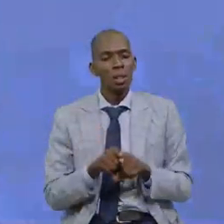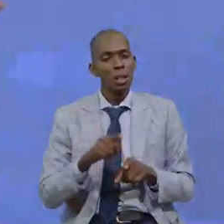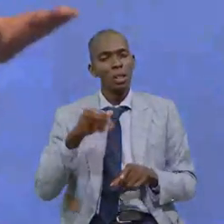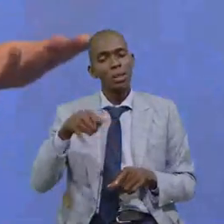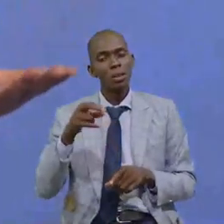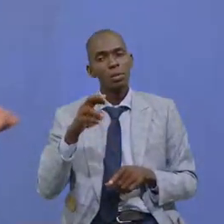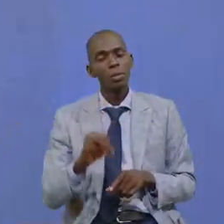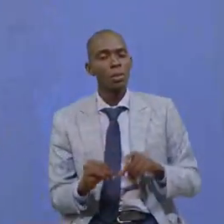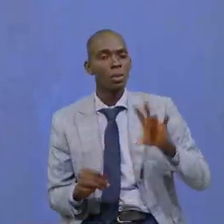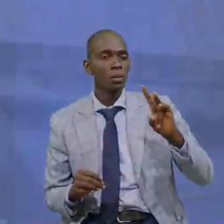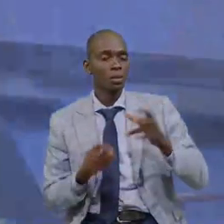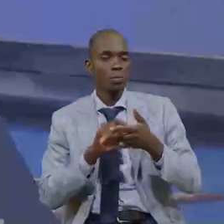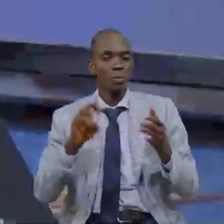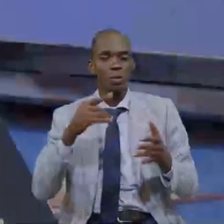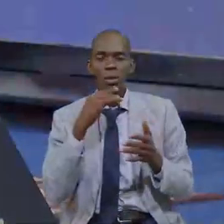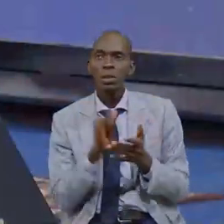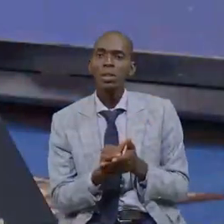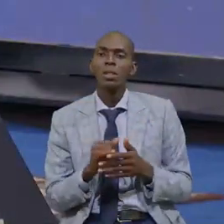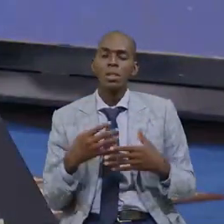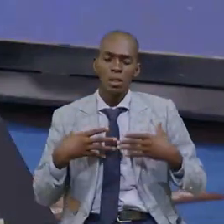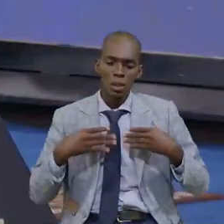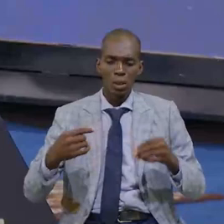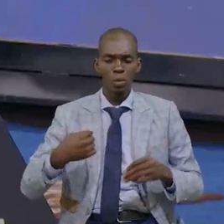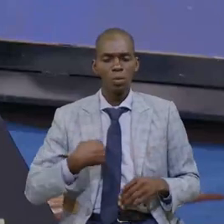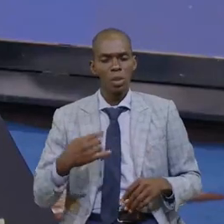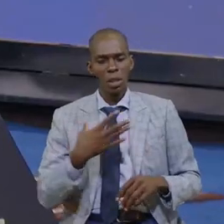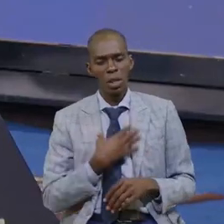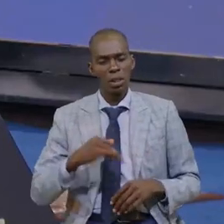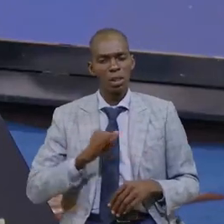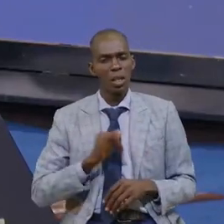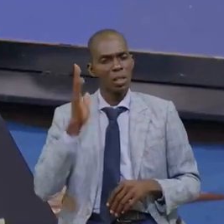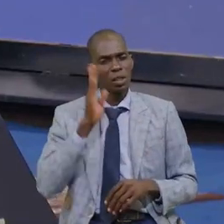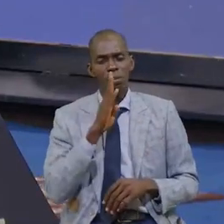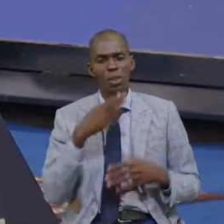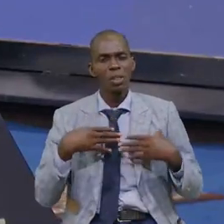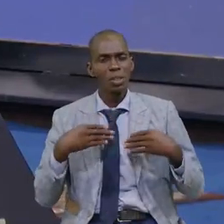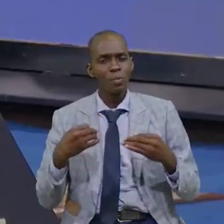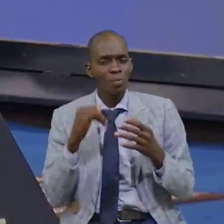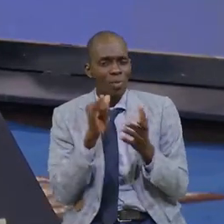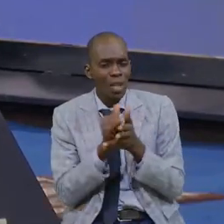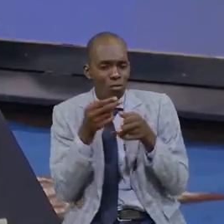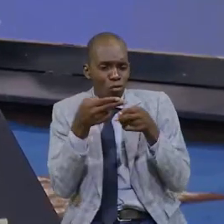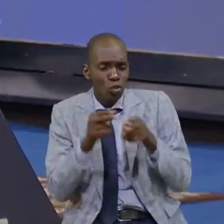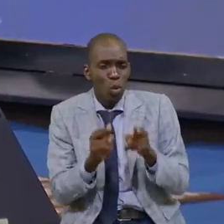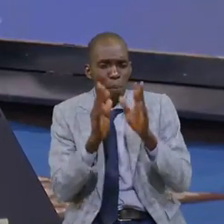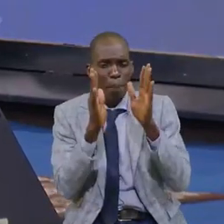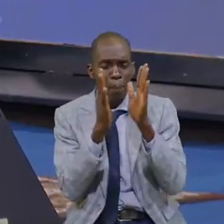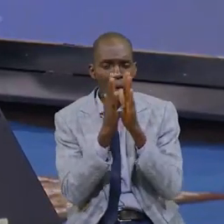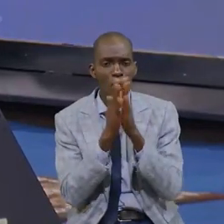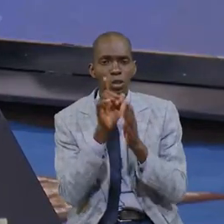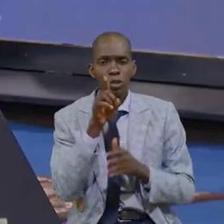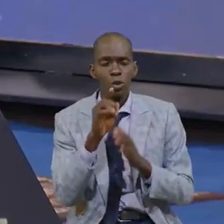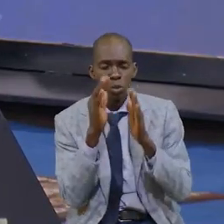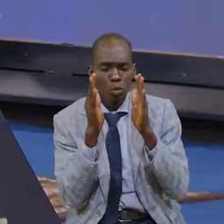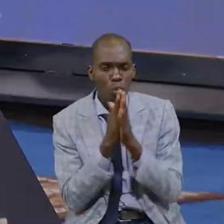14, sauve-moi, guéris-moi et je serai guéri. Une courte prière qui sort de